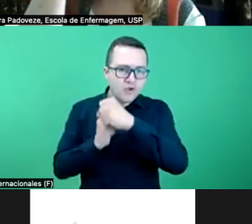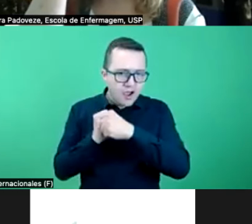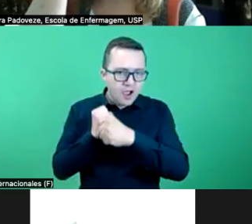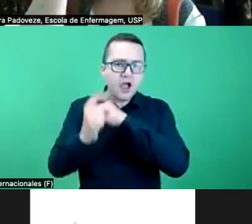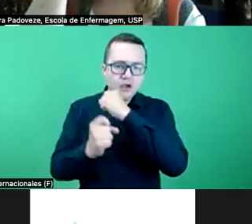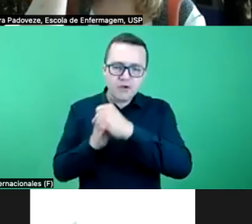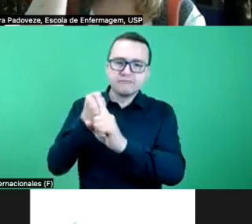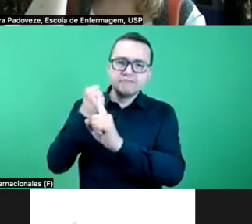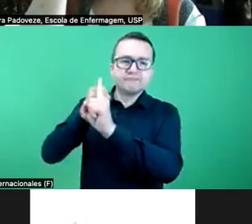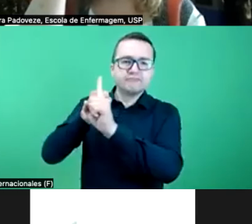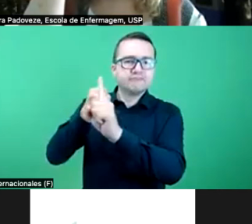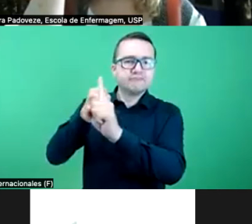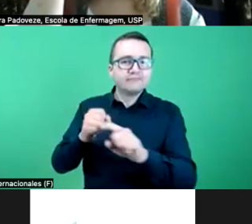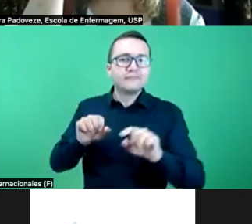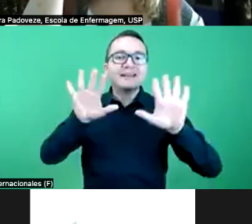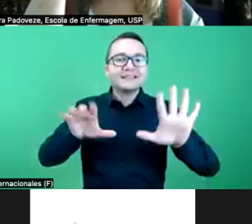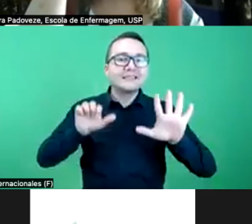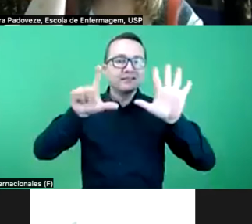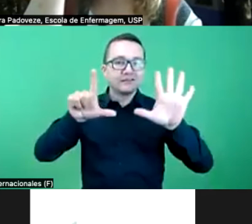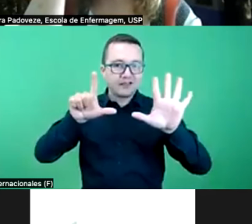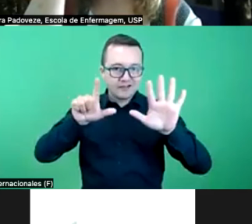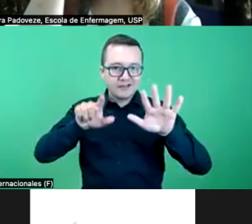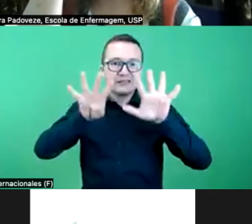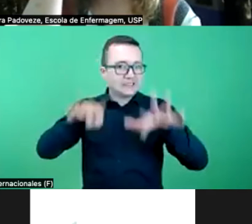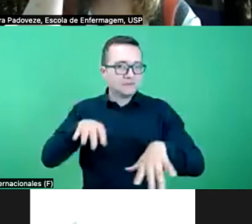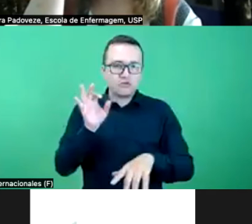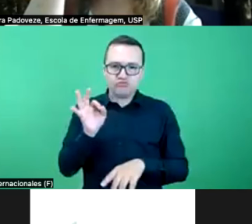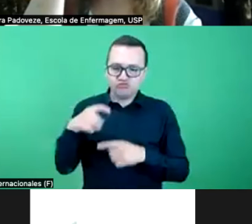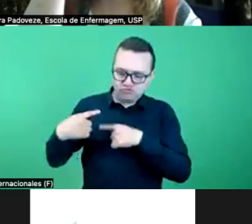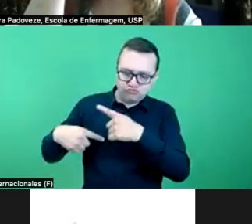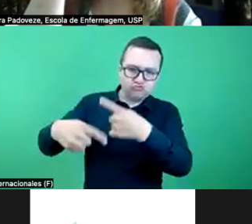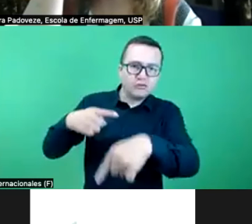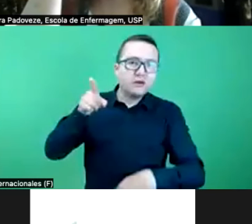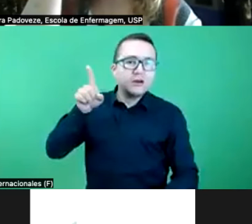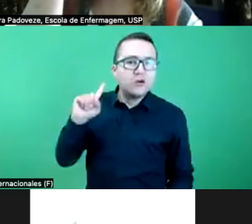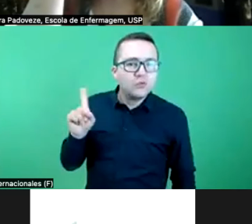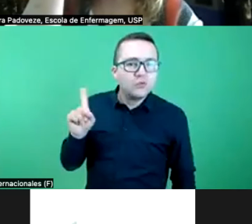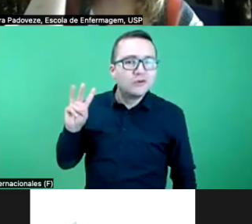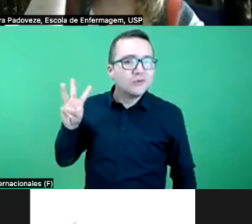marche annuelle le 17 septembre pour sensibiliser